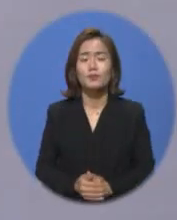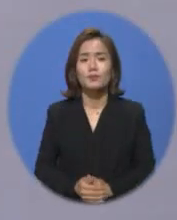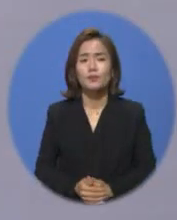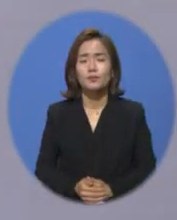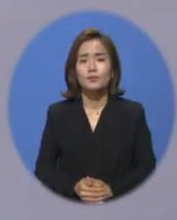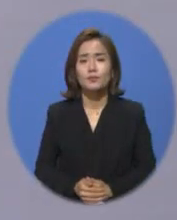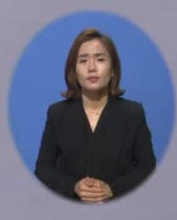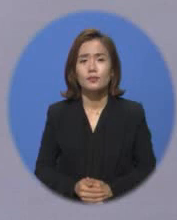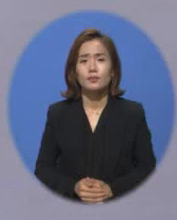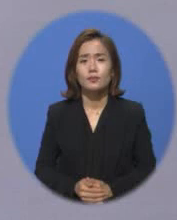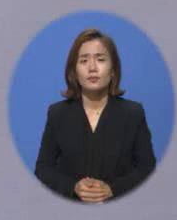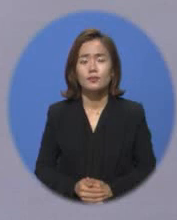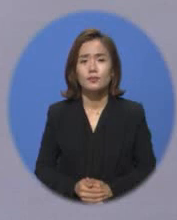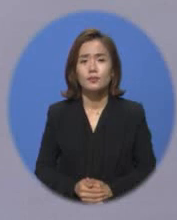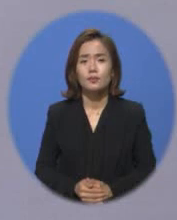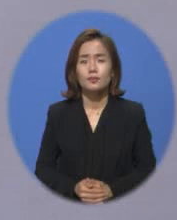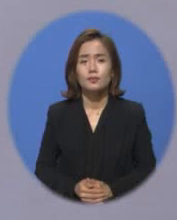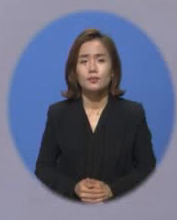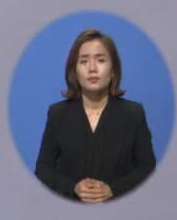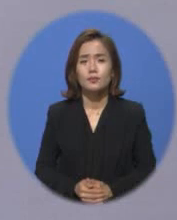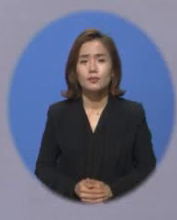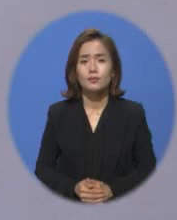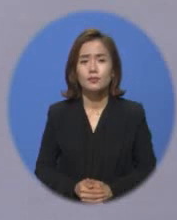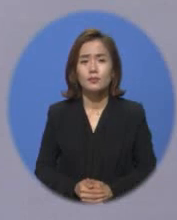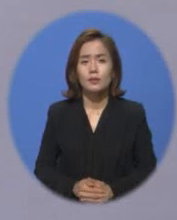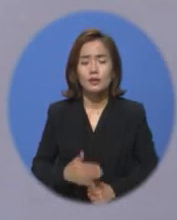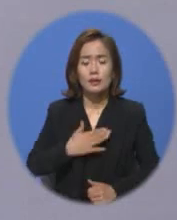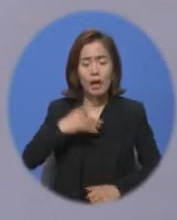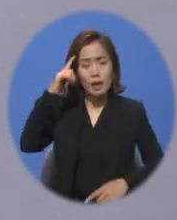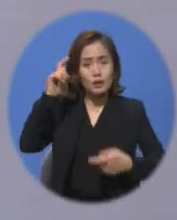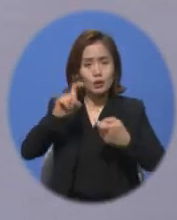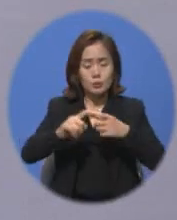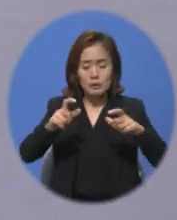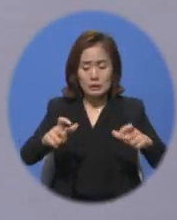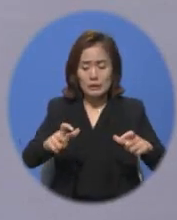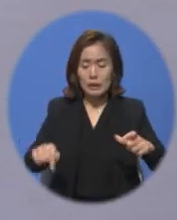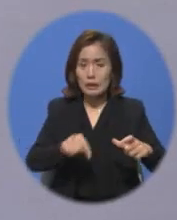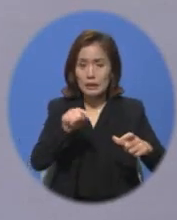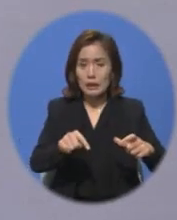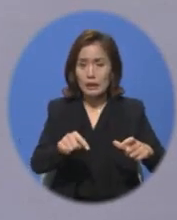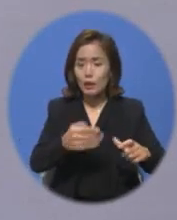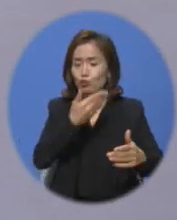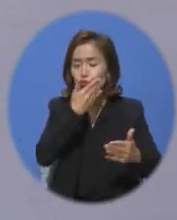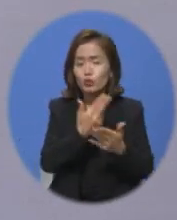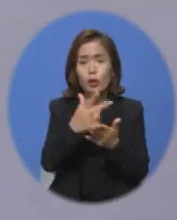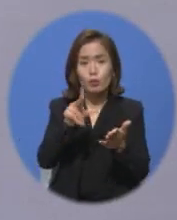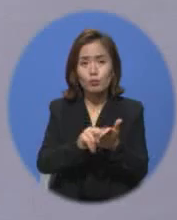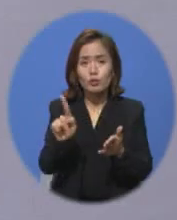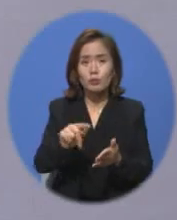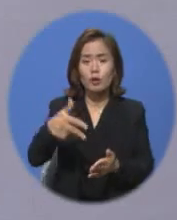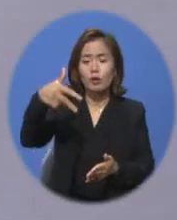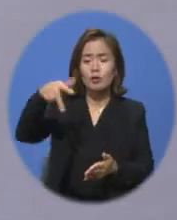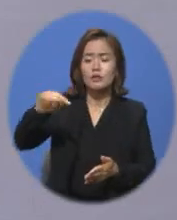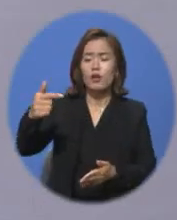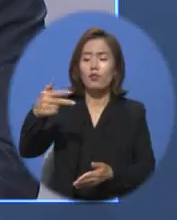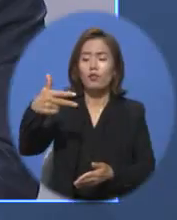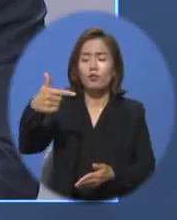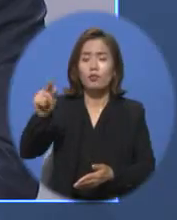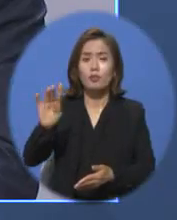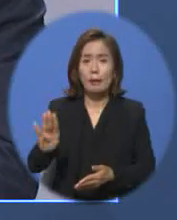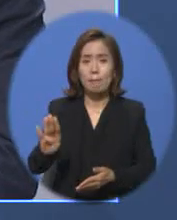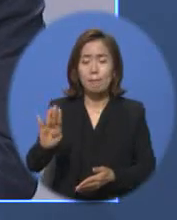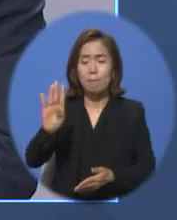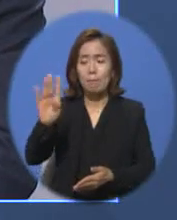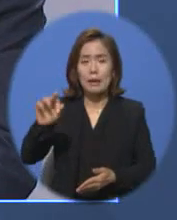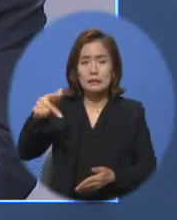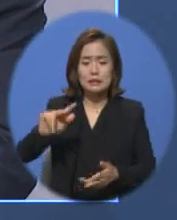드리겠습니다.제가 지역현안으로특히관심을갖고있는것은 전남과 일신방적공장의이전문제입니다.제가알기로